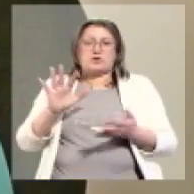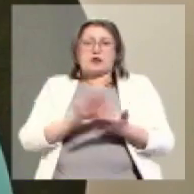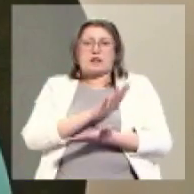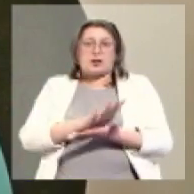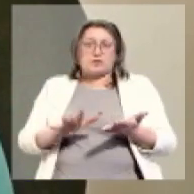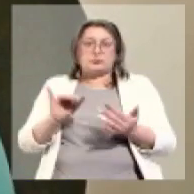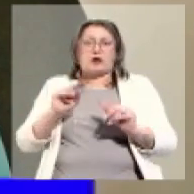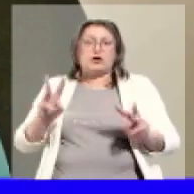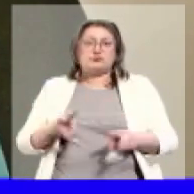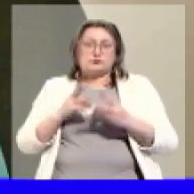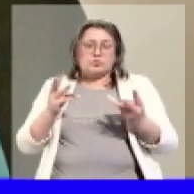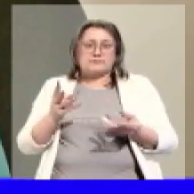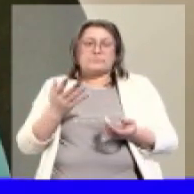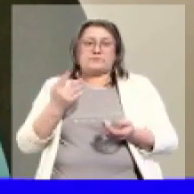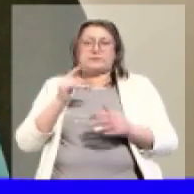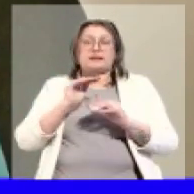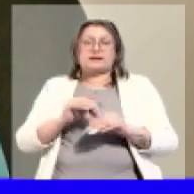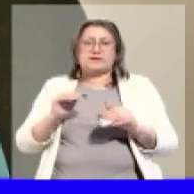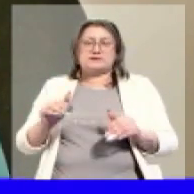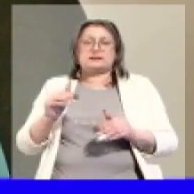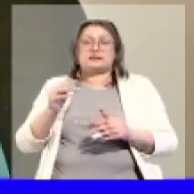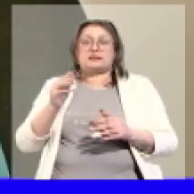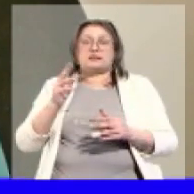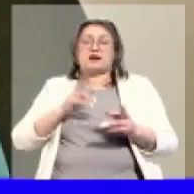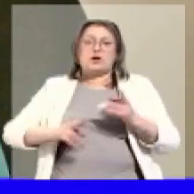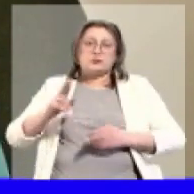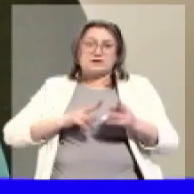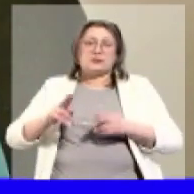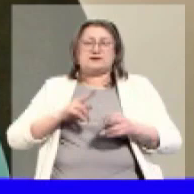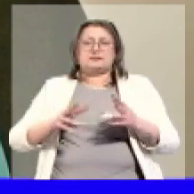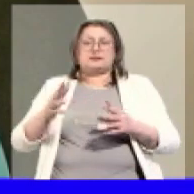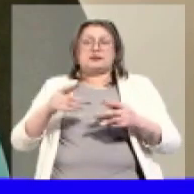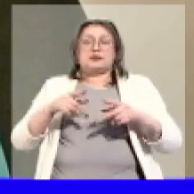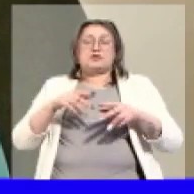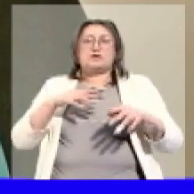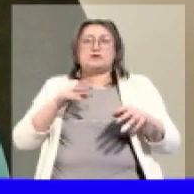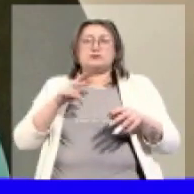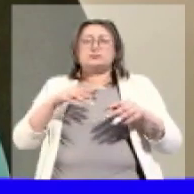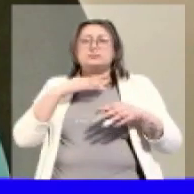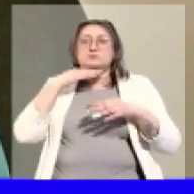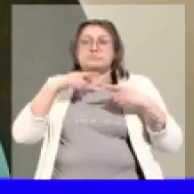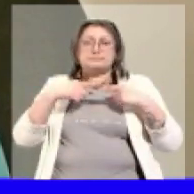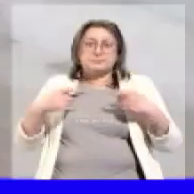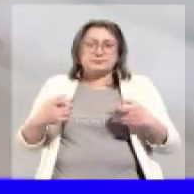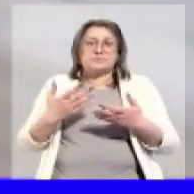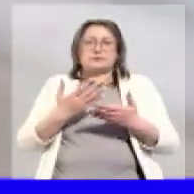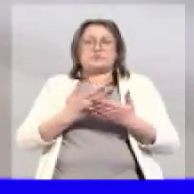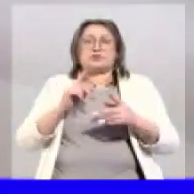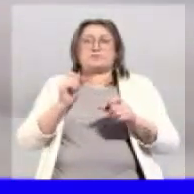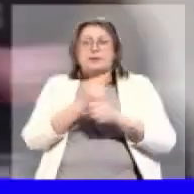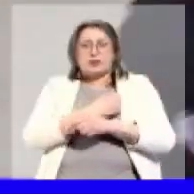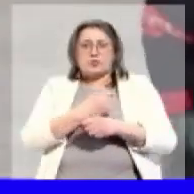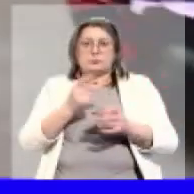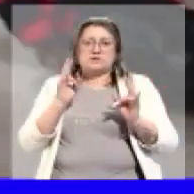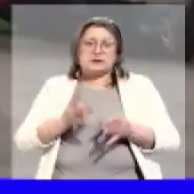шалғандар және ойын балалары. Сырғанақ теуіп сіңірлерін созып алады, я болмаса аяқ қолдарын сындырып жарақат алып жатады. Баланың